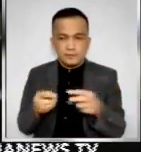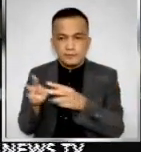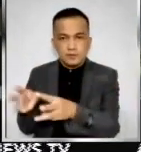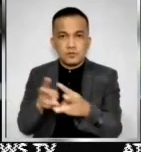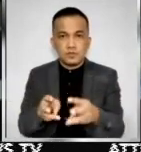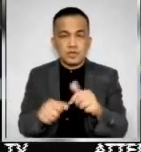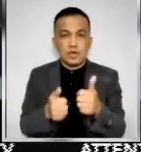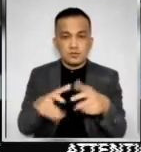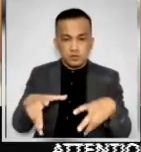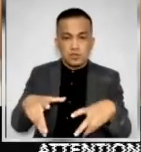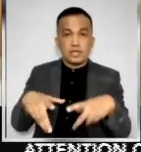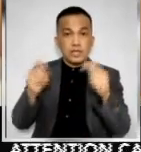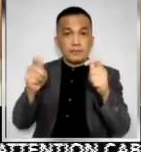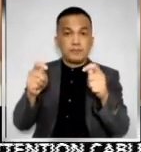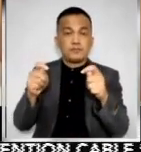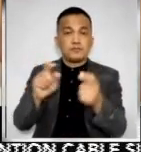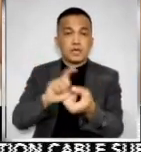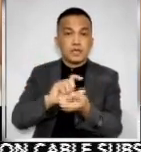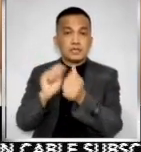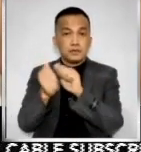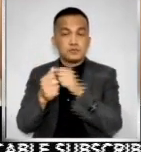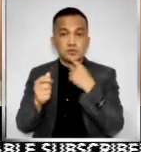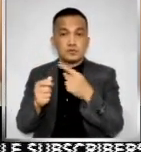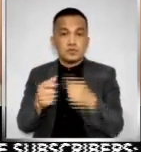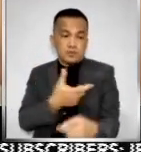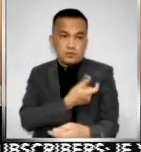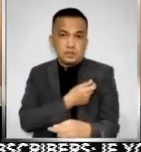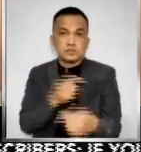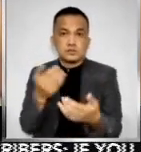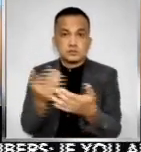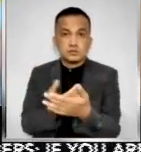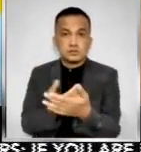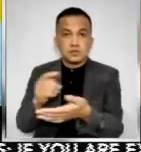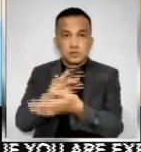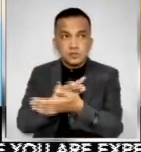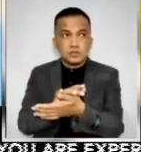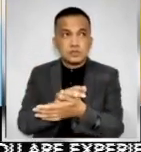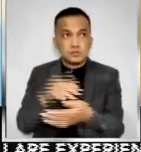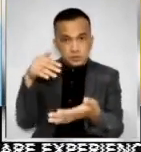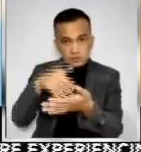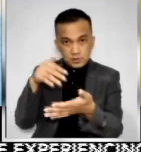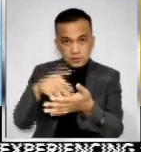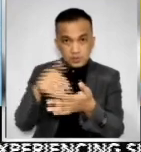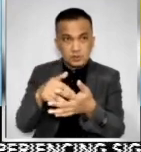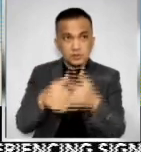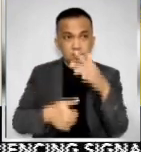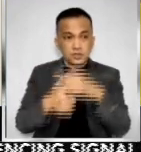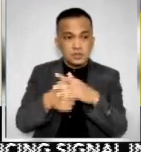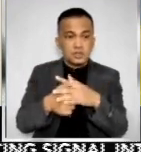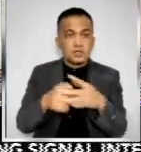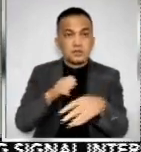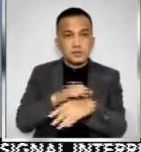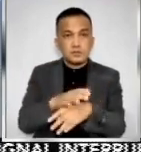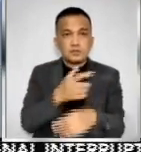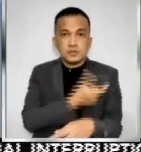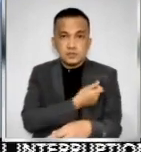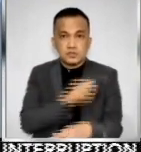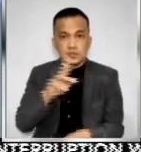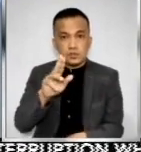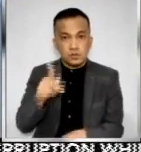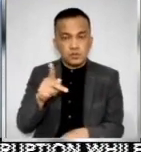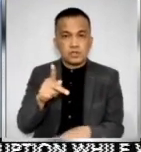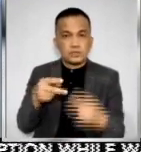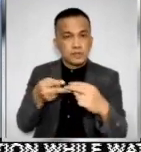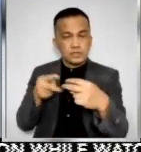sa naturang variant. Nauna naman ang lumabas sa kanilang pag-aaral na epektibo ang kanilang bakuna laban sa UK variant. Sa